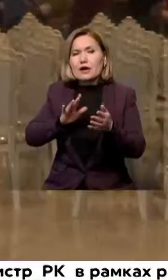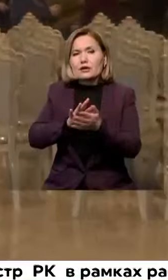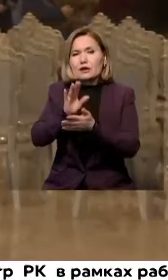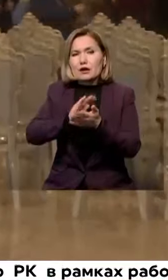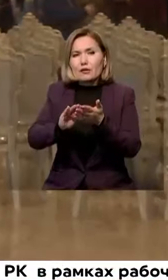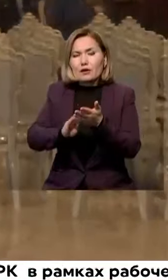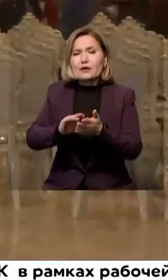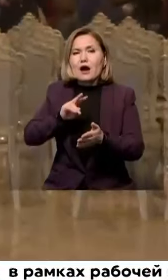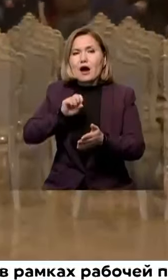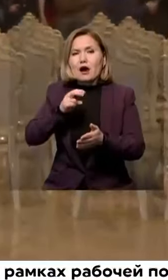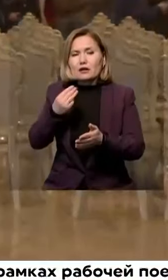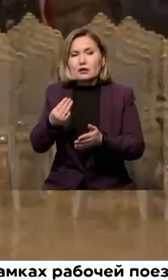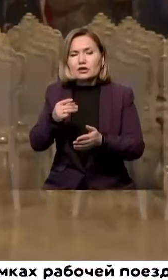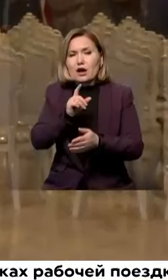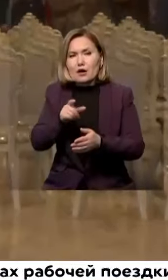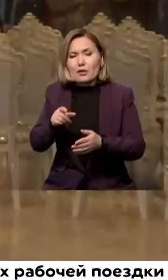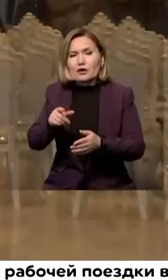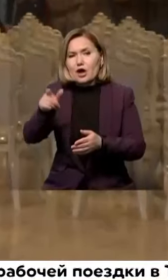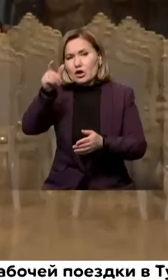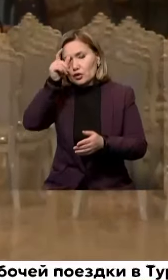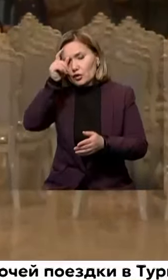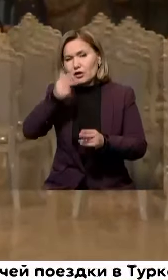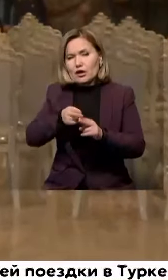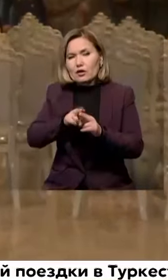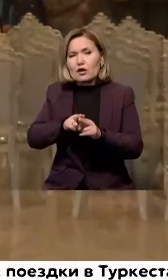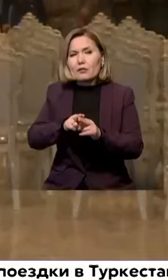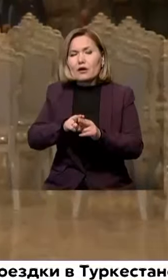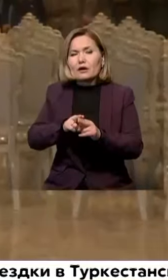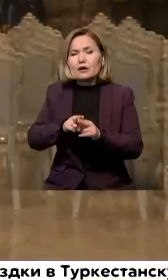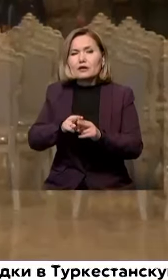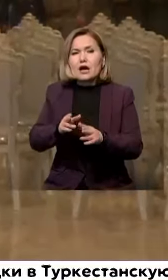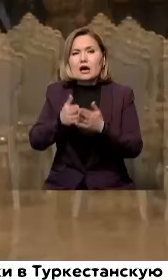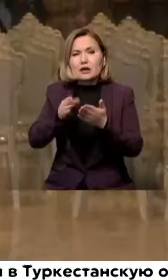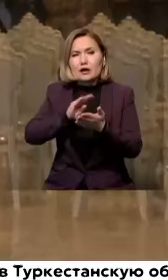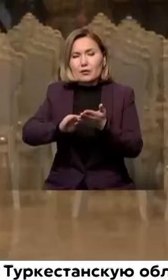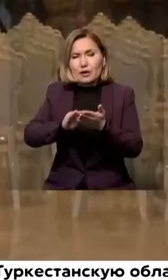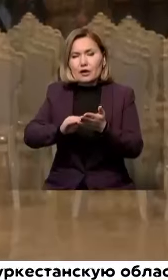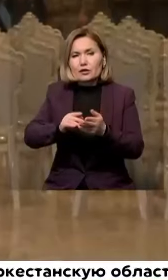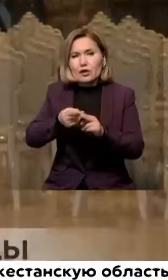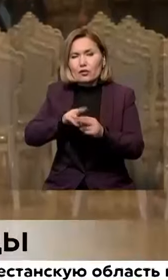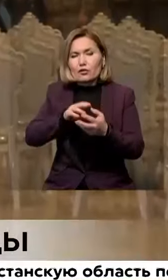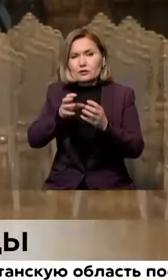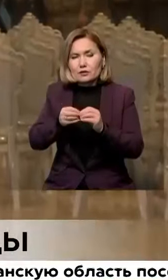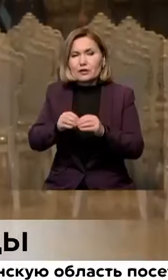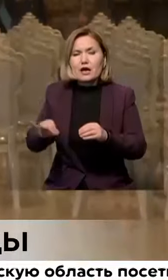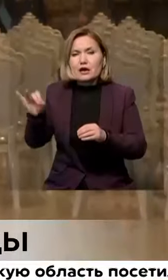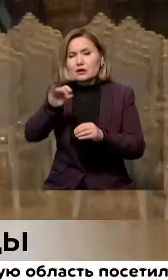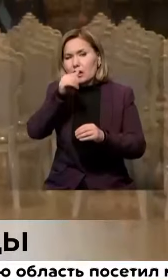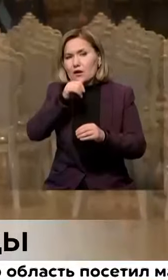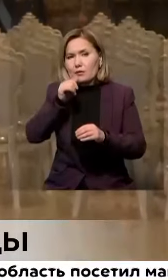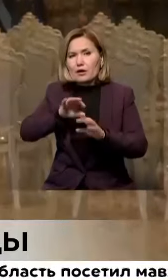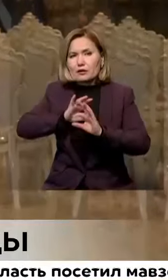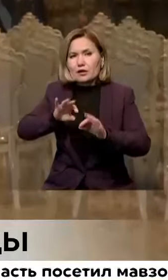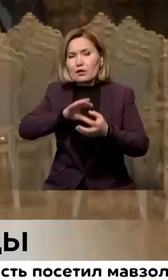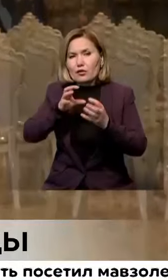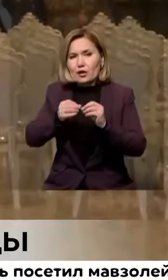алаш ардақтыларының мынау түрік жұмқұриятының ең соңғы үміті Түркияның да күні бітіп бара жатыр. Түркияның да туы жығылуға